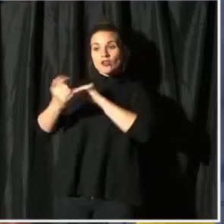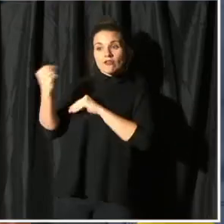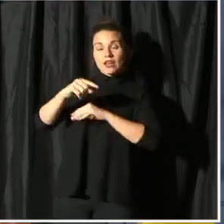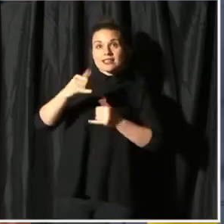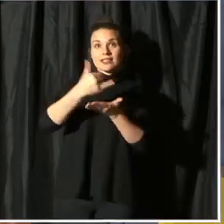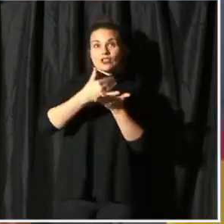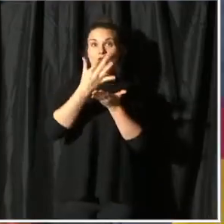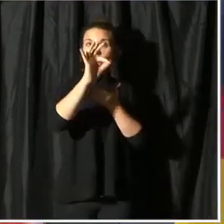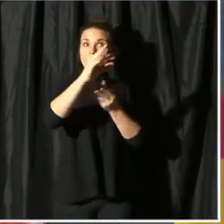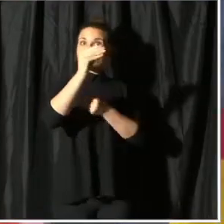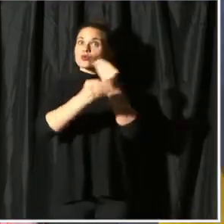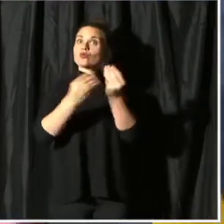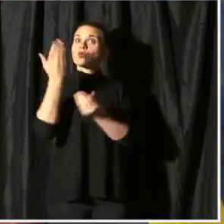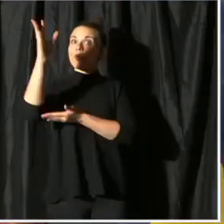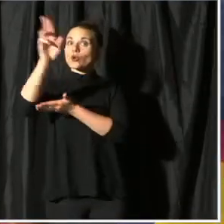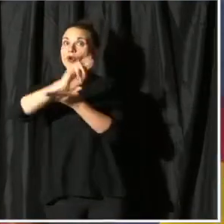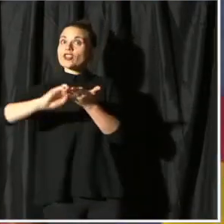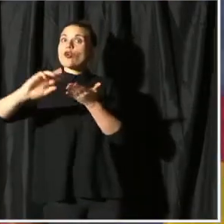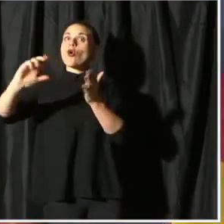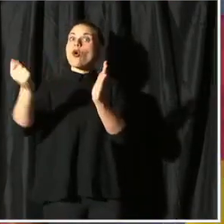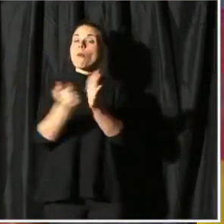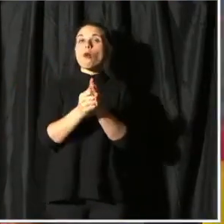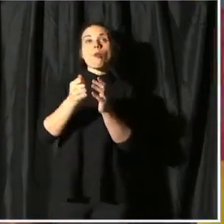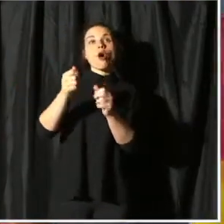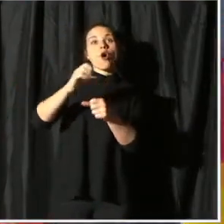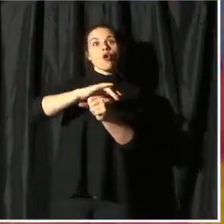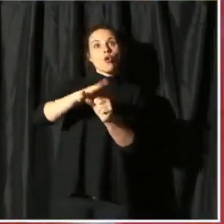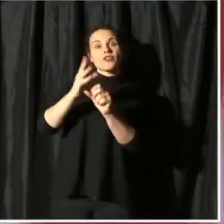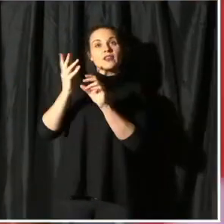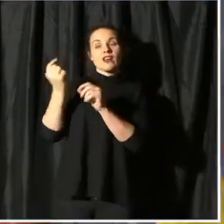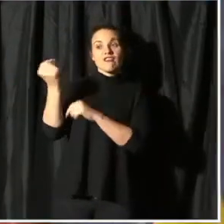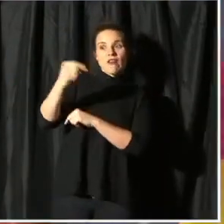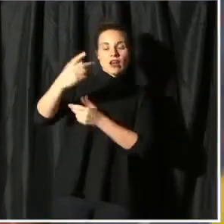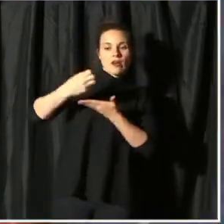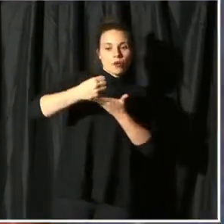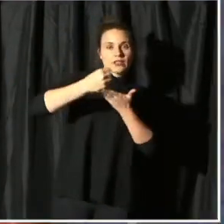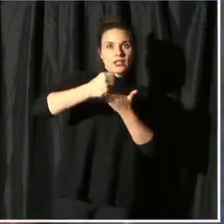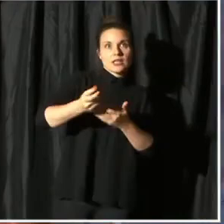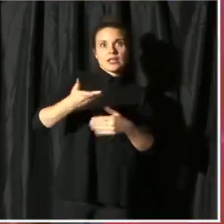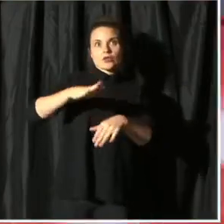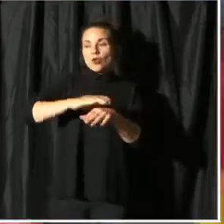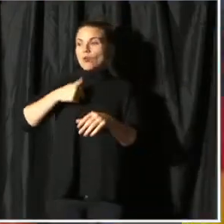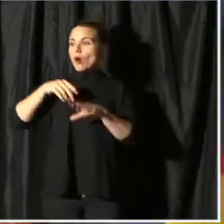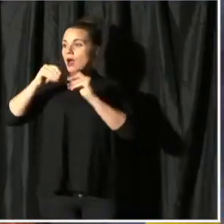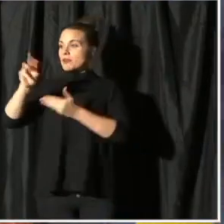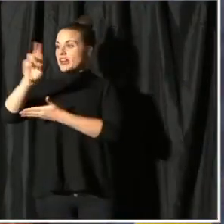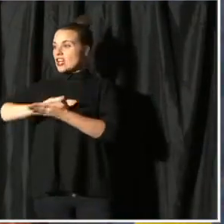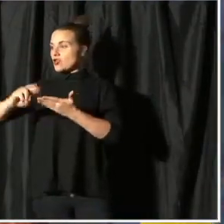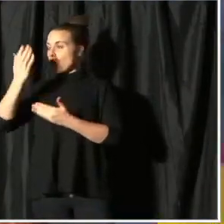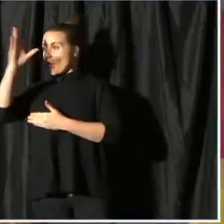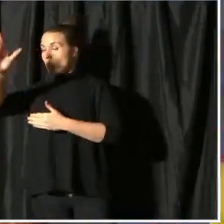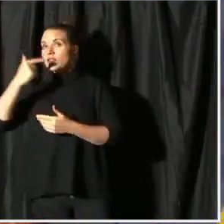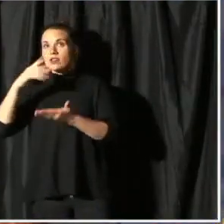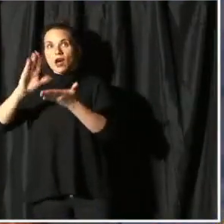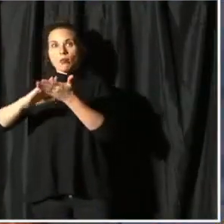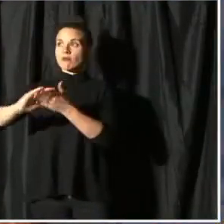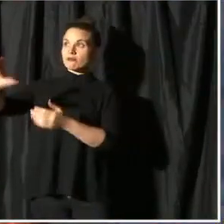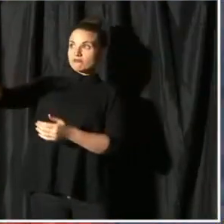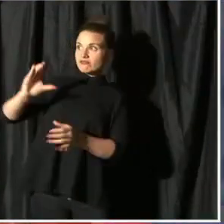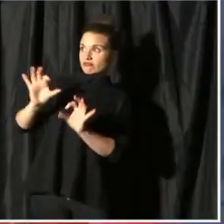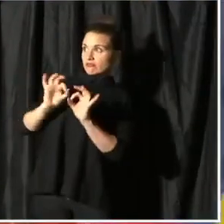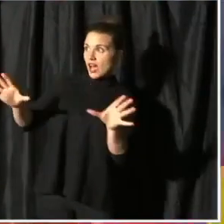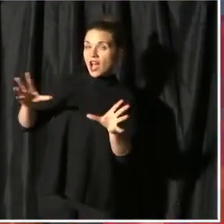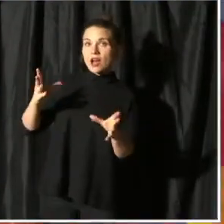voilà prêter main forte au moment du coc vide et parce qu'ils n'étaient pas dans les bonnes région ils n'ont pas eu et les primes est certain de